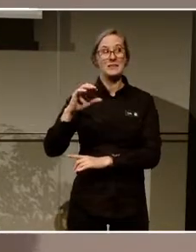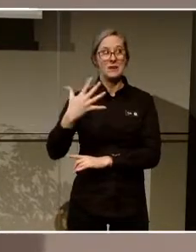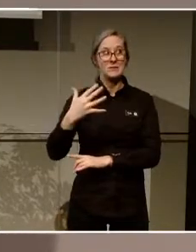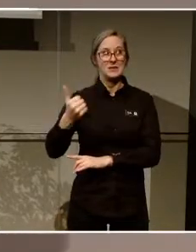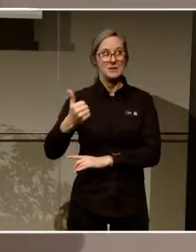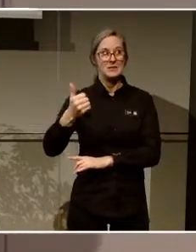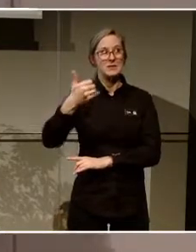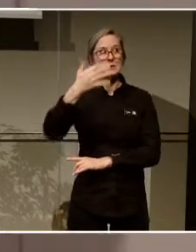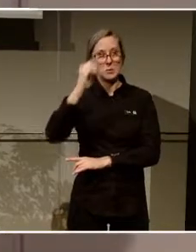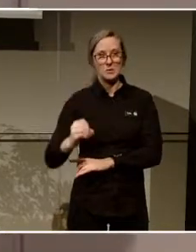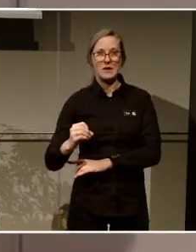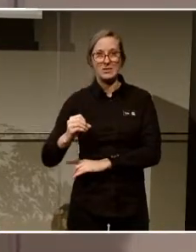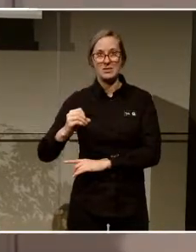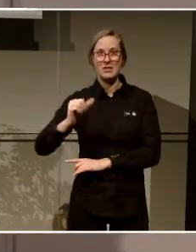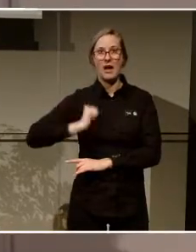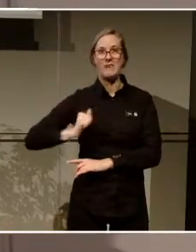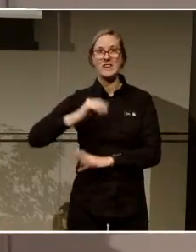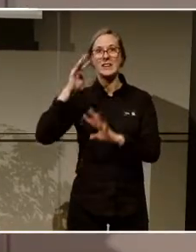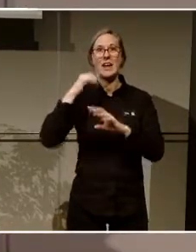dag av 60-talisterna.